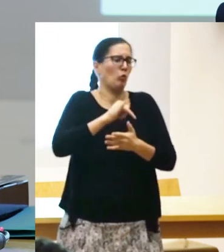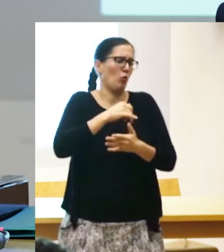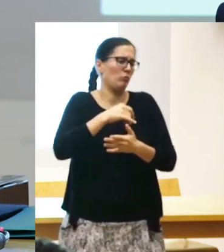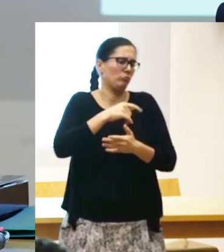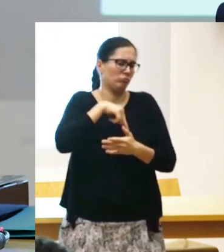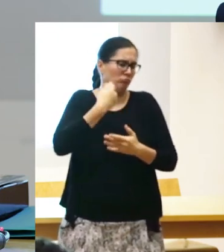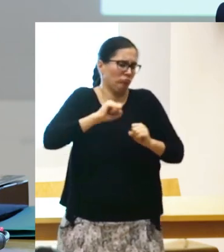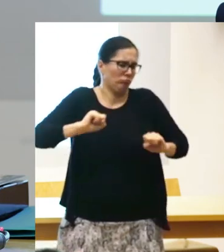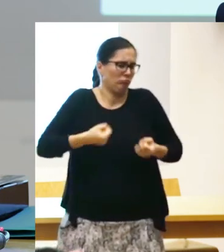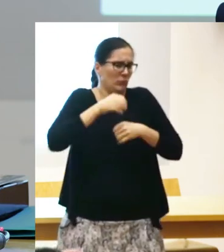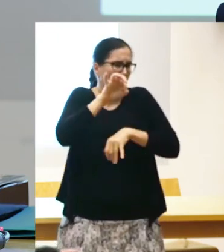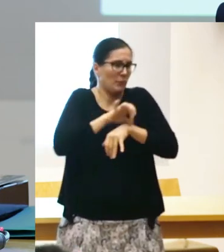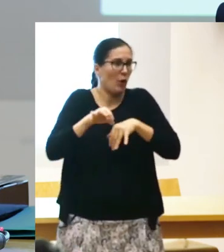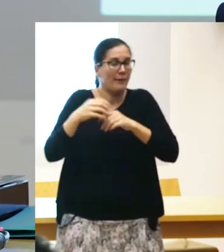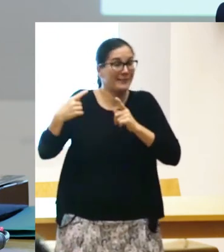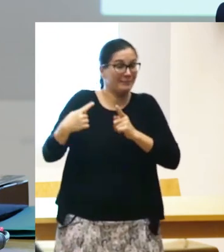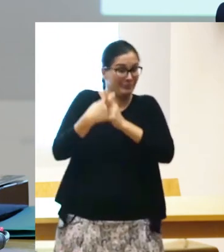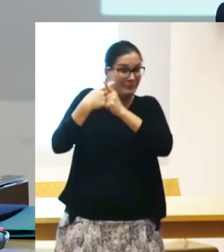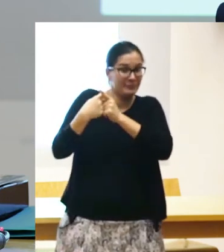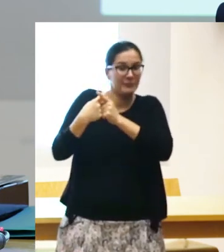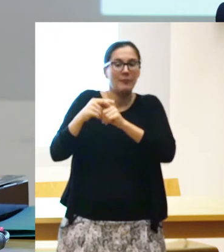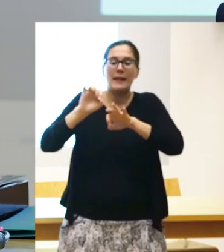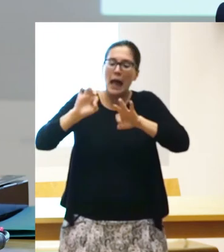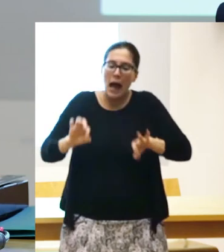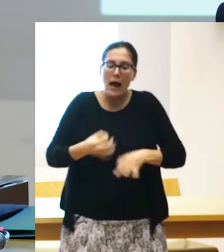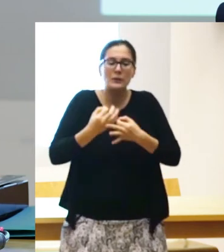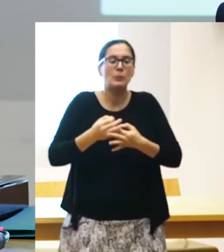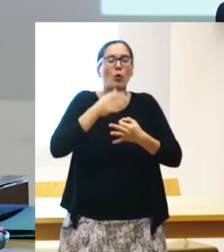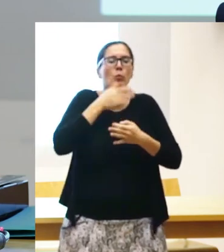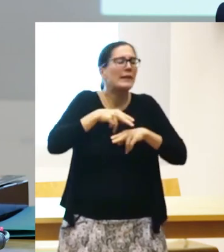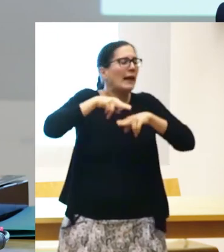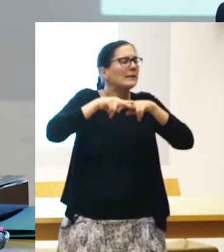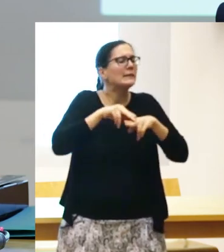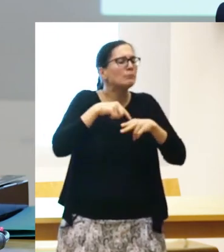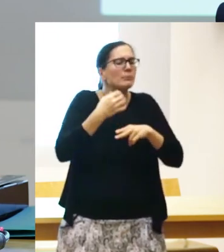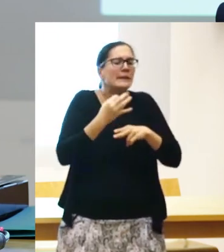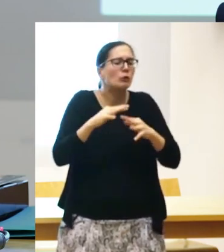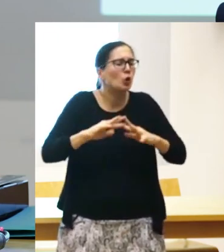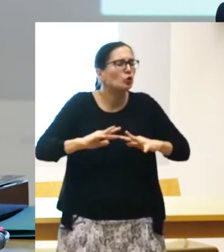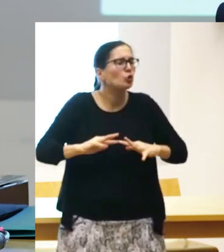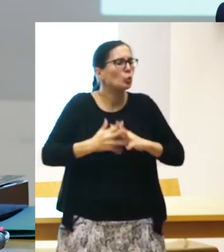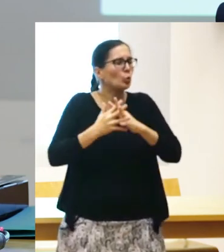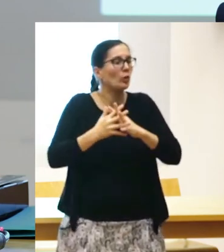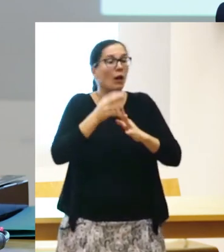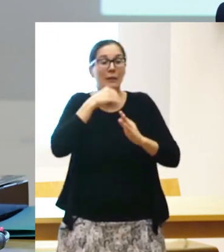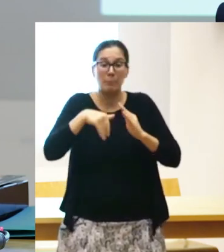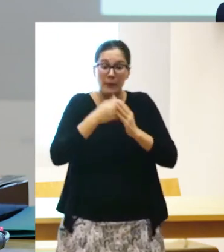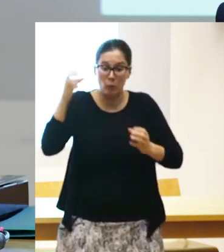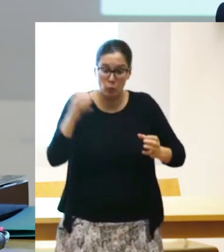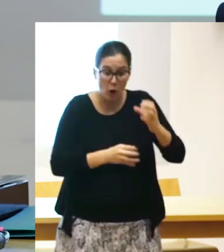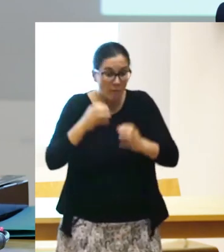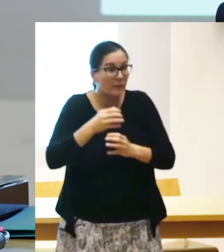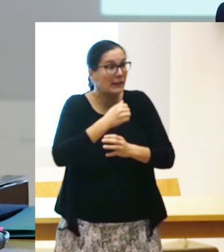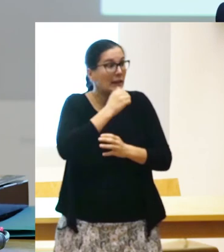daném okamžiku, zůstane alespoň hardware, alespoň nějaká stabilní struktura, o kterou lze vést, řekněme,